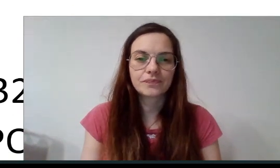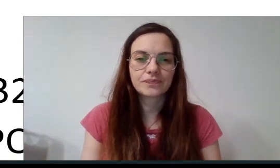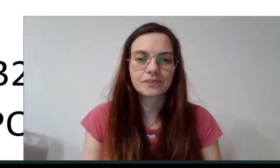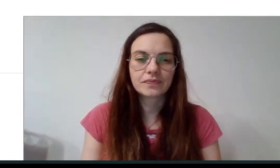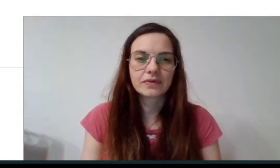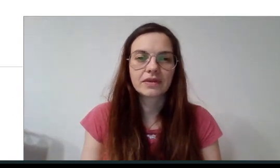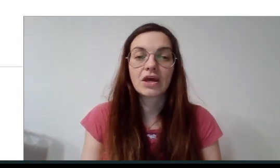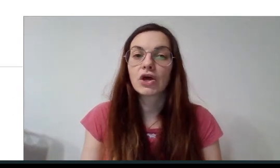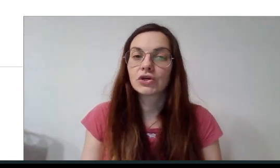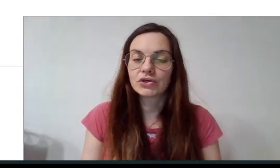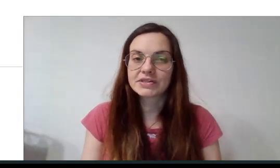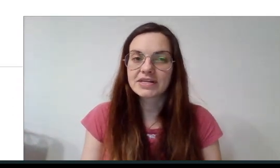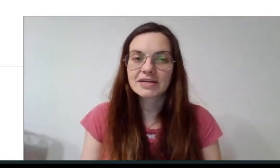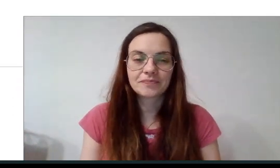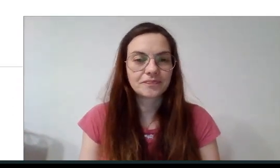Küssen.